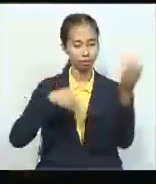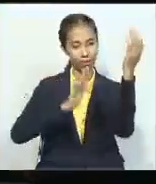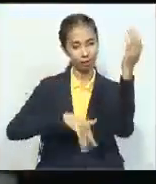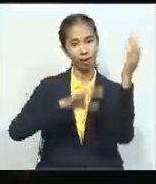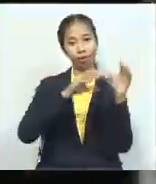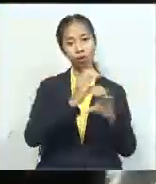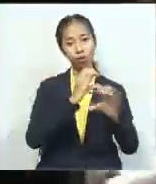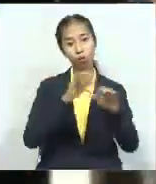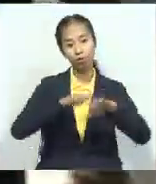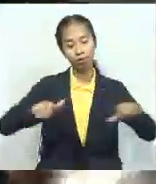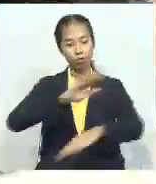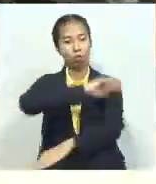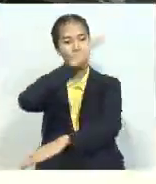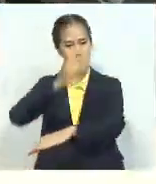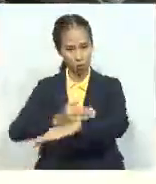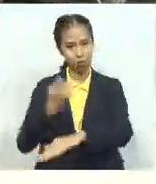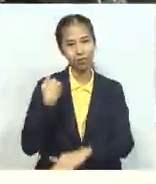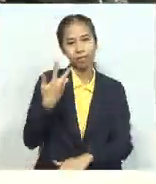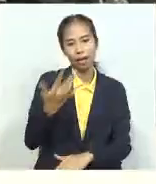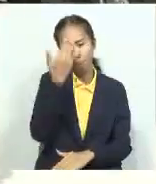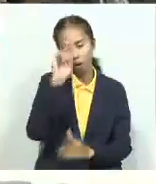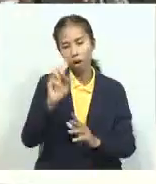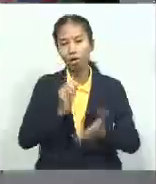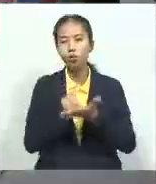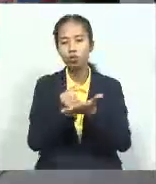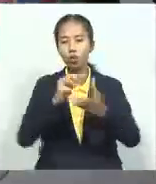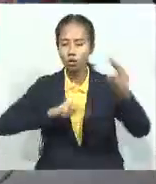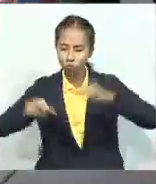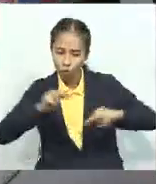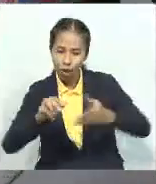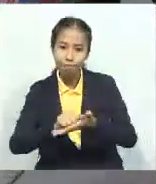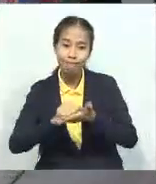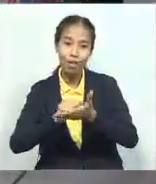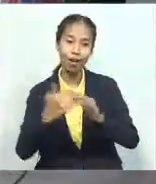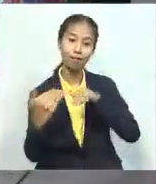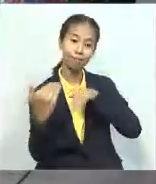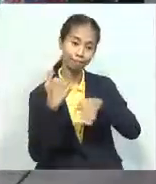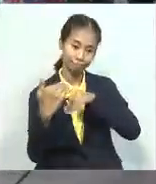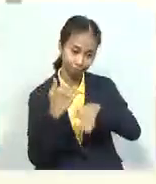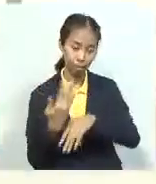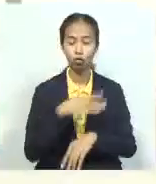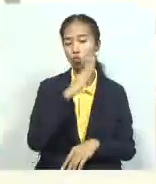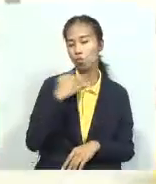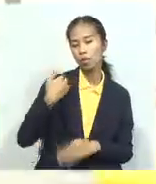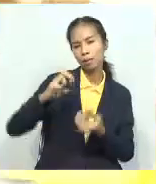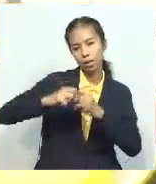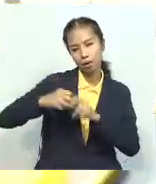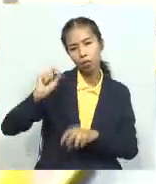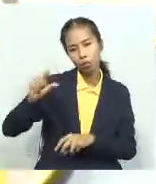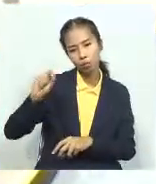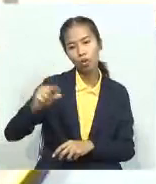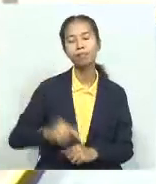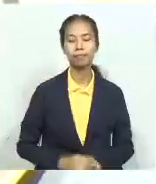วลำโพงเพื่ออำนวยความสะดวกด้านการจราจรและการให้บริการประชาชนทั่วไปรวมทั้งเหตุฉุกเฉินจำเป็น